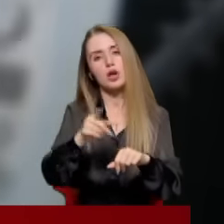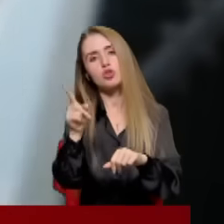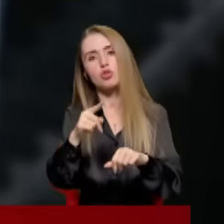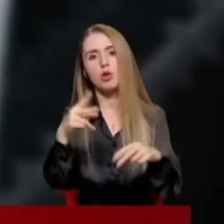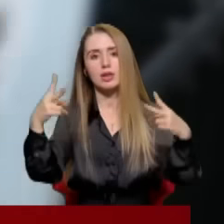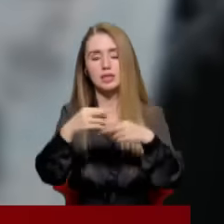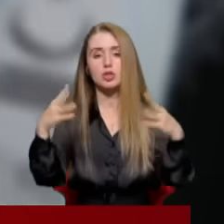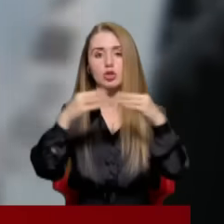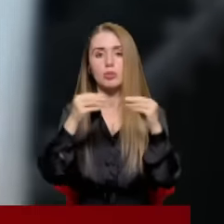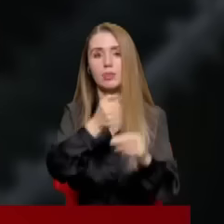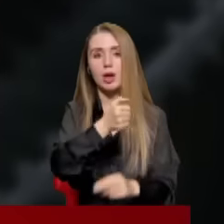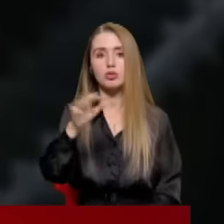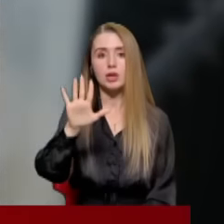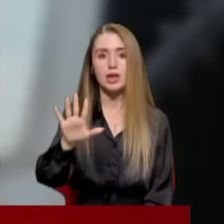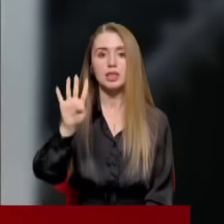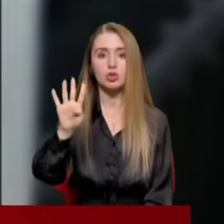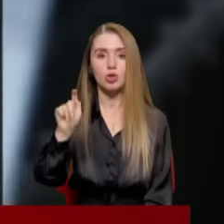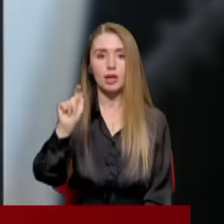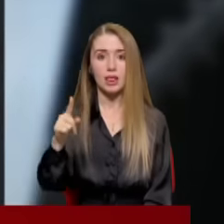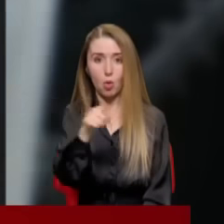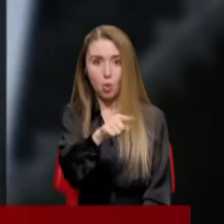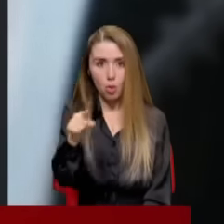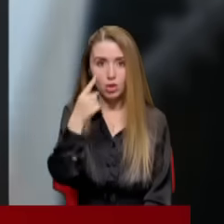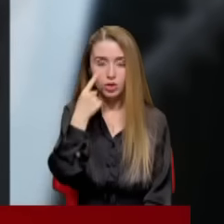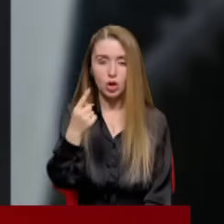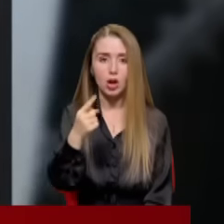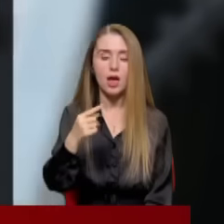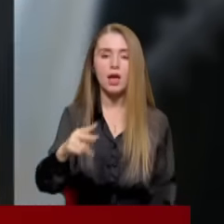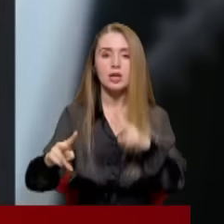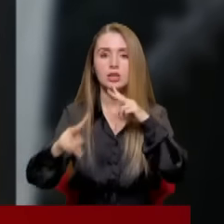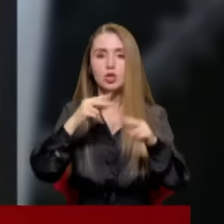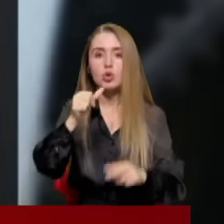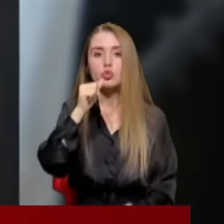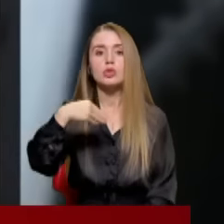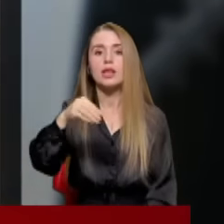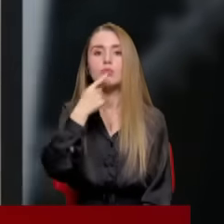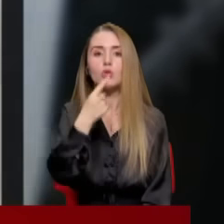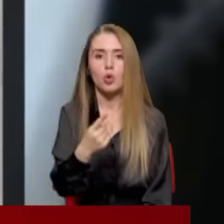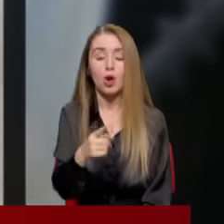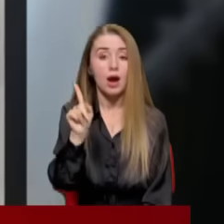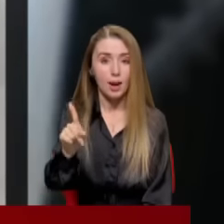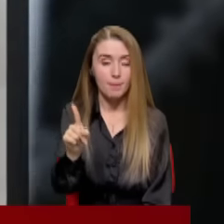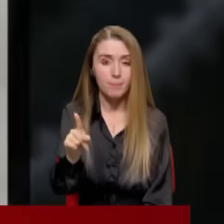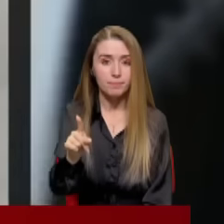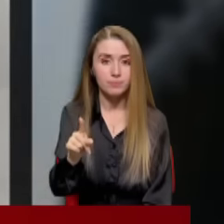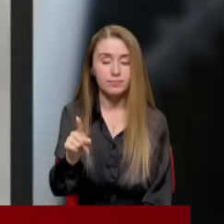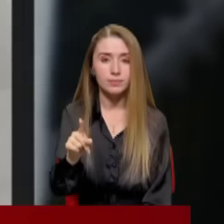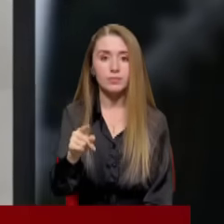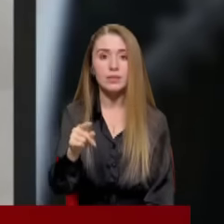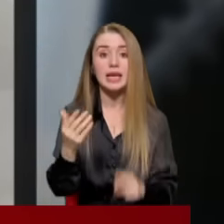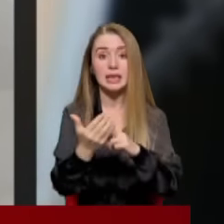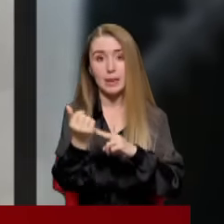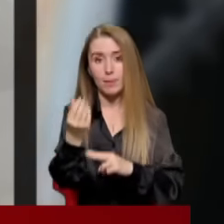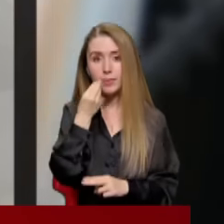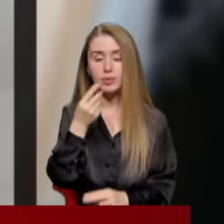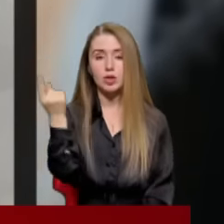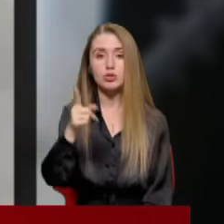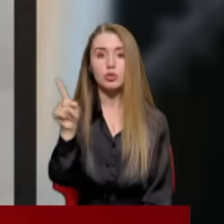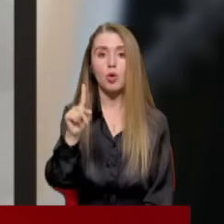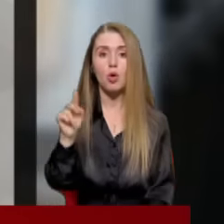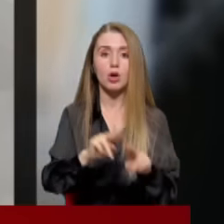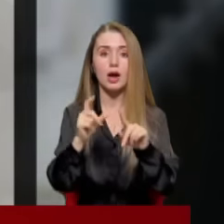kesildi. Toplam 654 liralık iki fişte restoran su sattığını iddia ediyor. Ama aslında yenilen kebap. %10